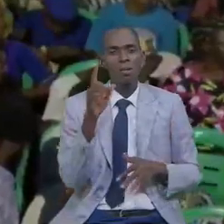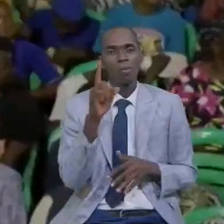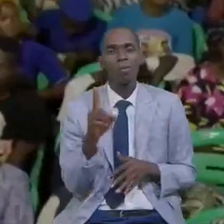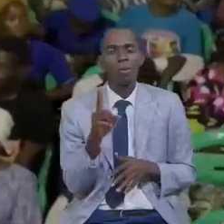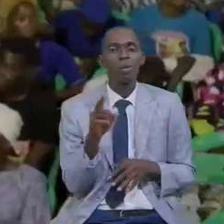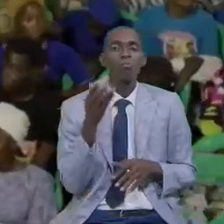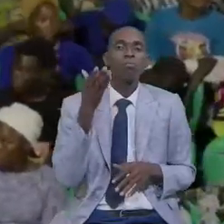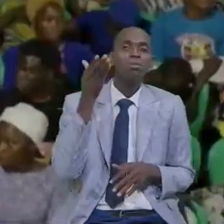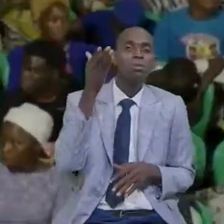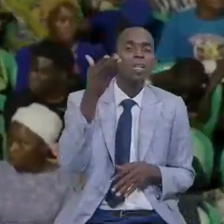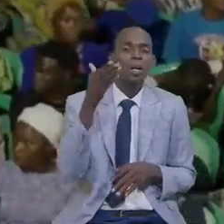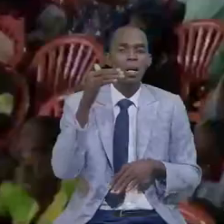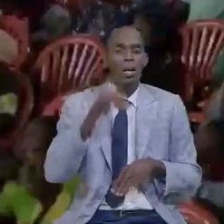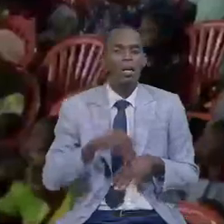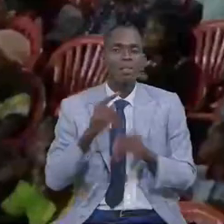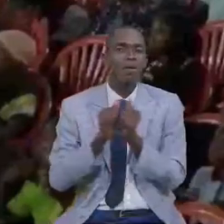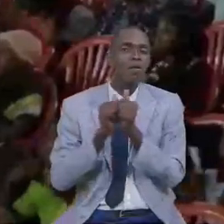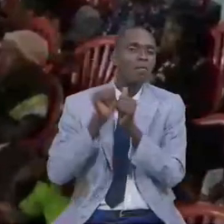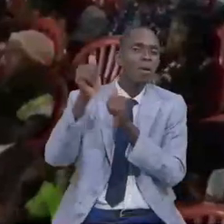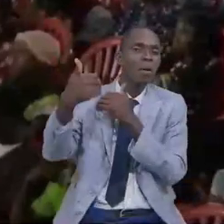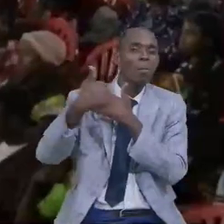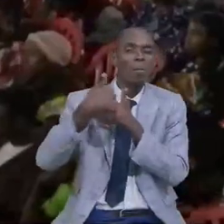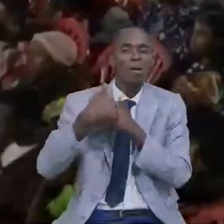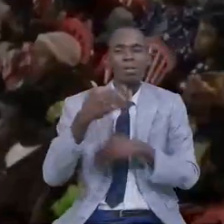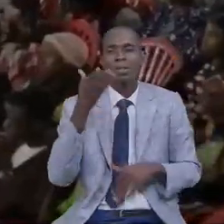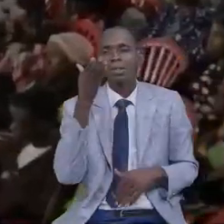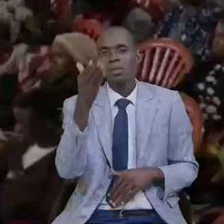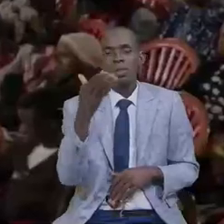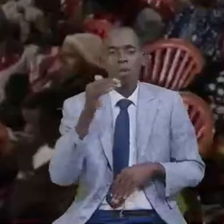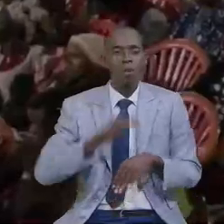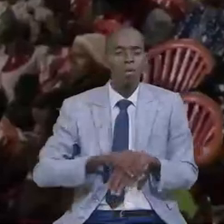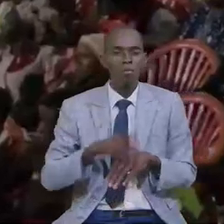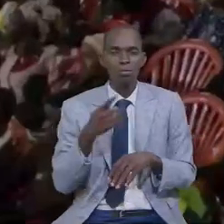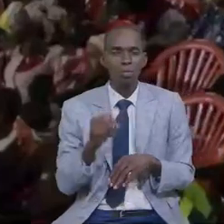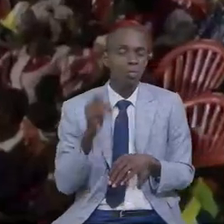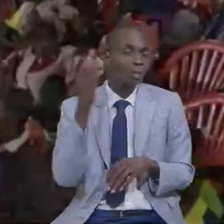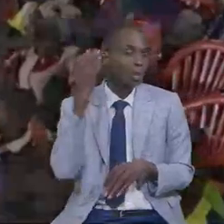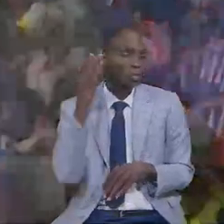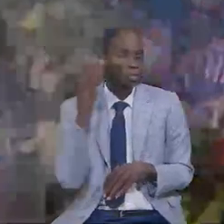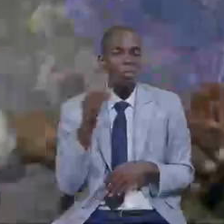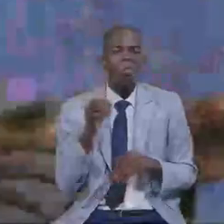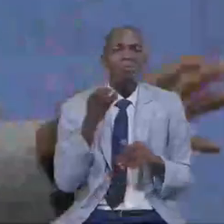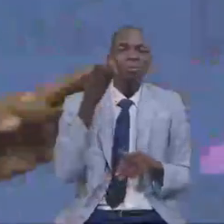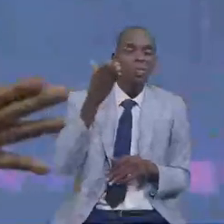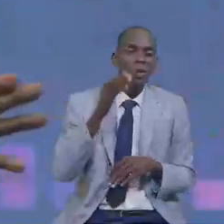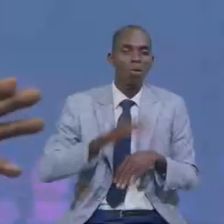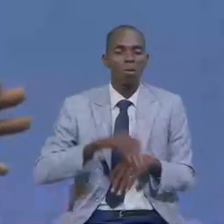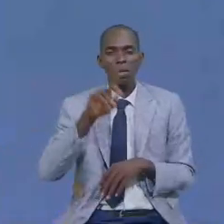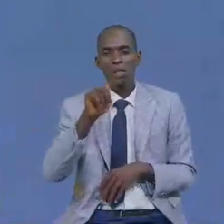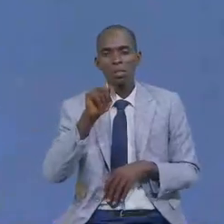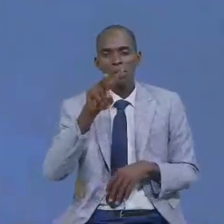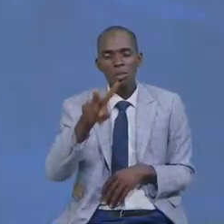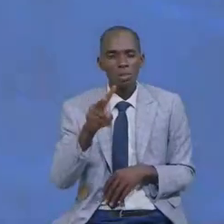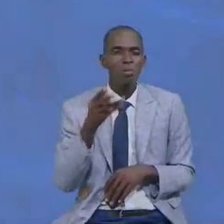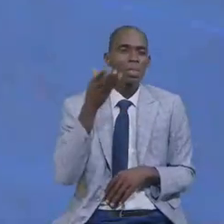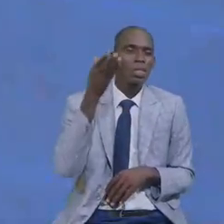là-bas, très très loin là-bas, là-bas aussi à la radio, là-bas aussi sur la télévision, là-bas,